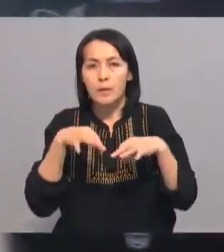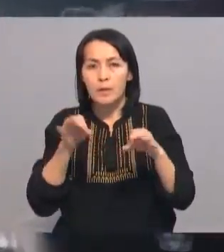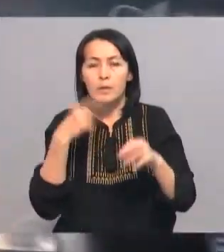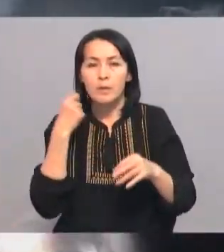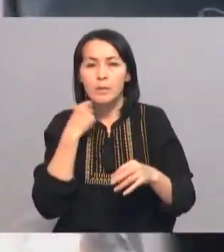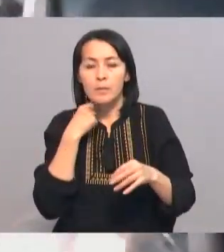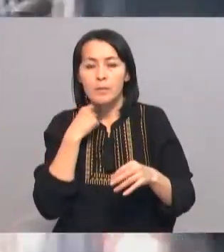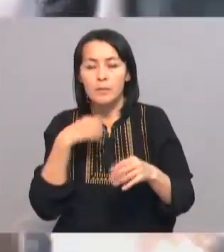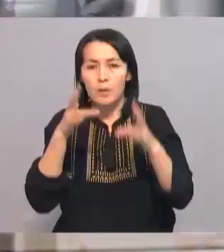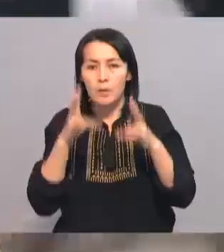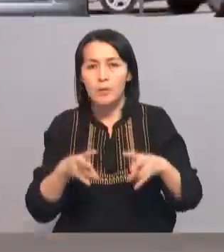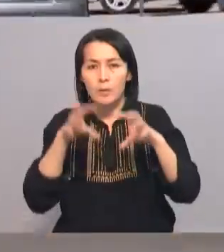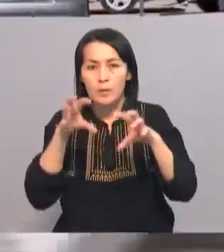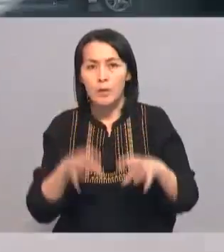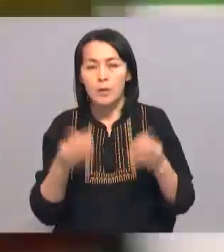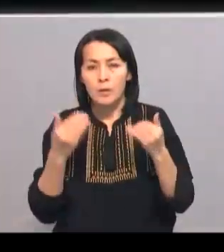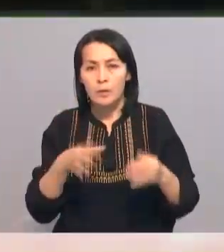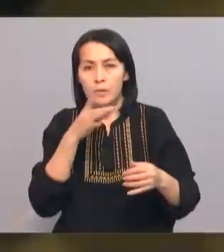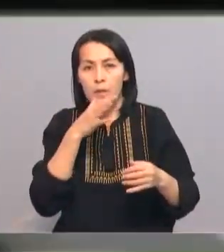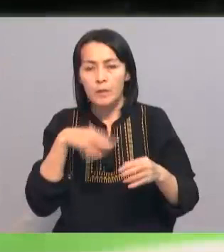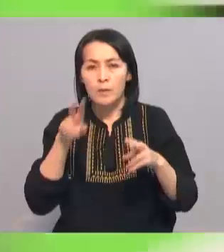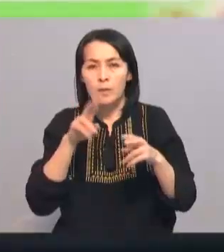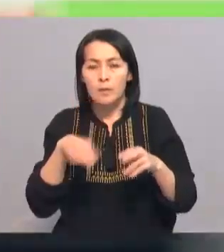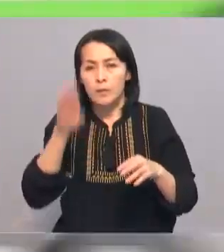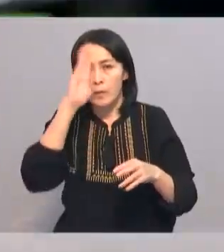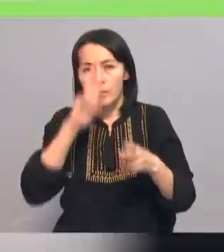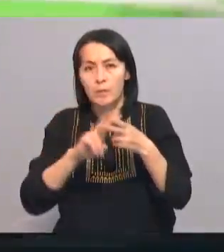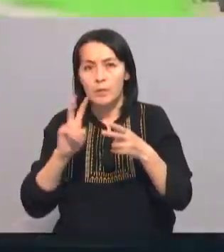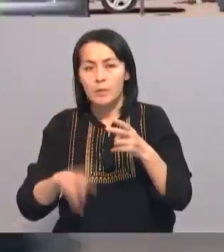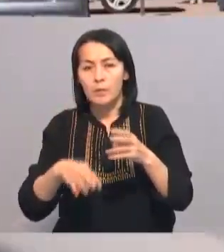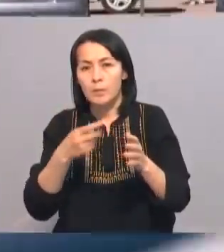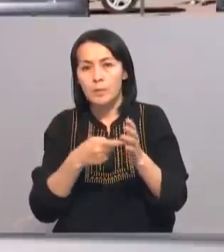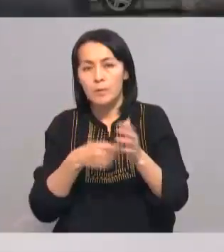нетрезвом состоянии и нарушение закона. В настоящее время мужчина арестован, проводится досудебное расследование.